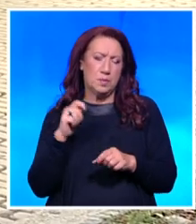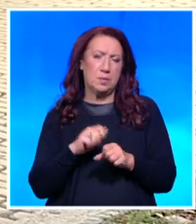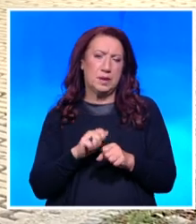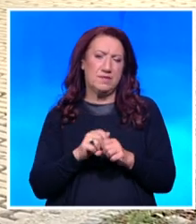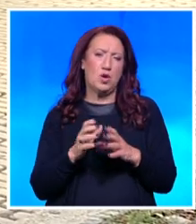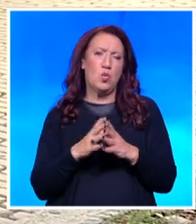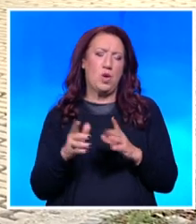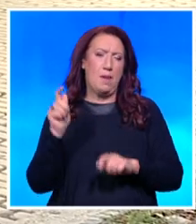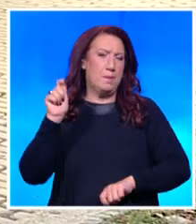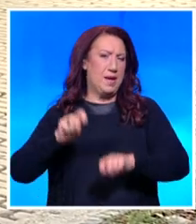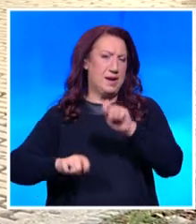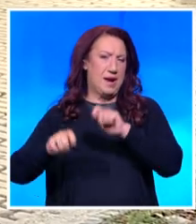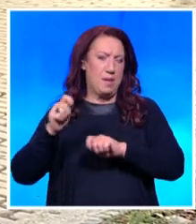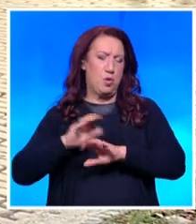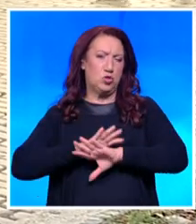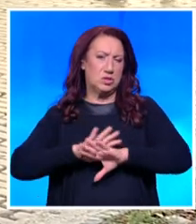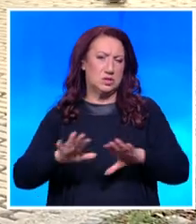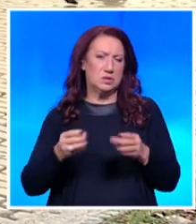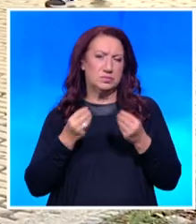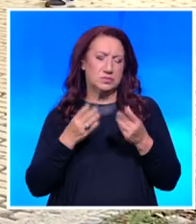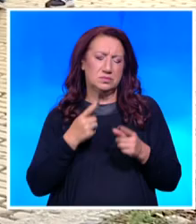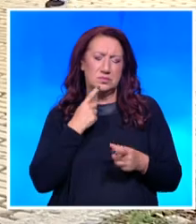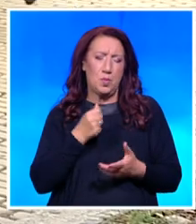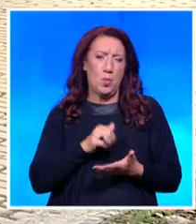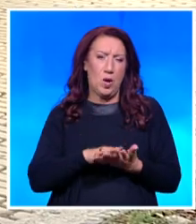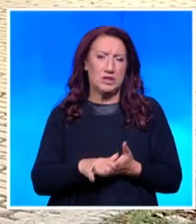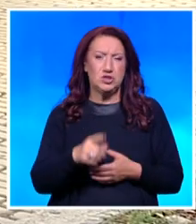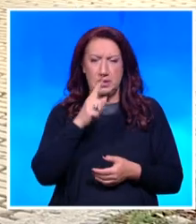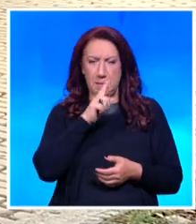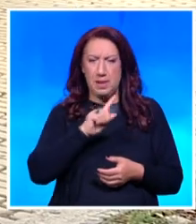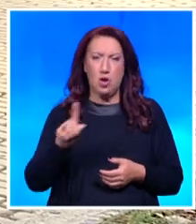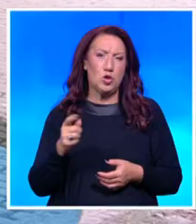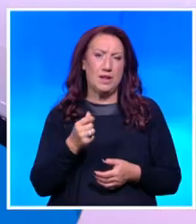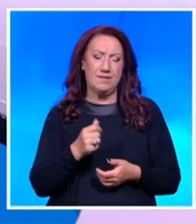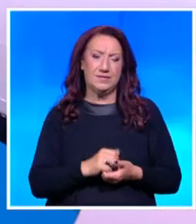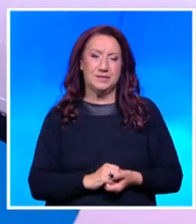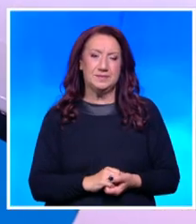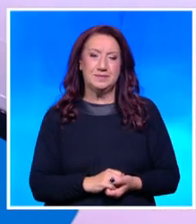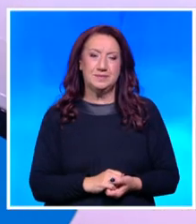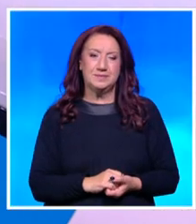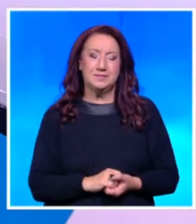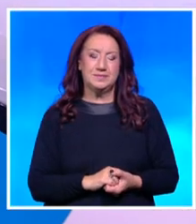голяма реконструкция и ремонт за милиони левове. Теодора Енчева, благодаря.